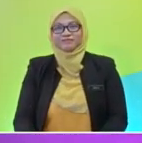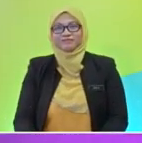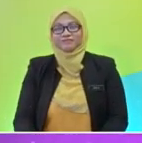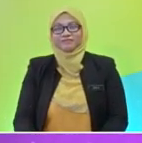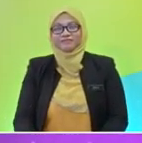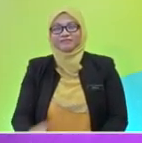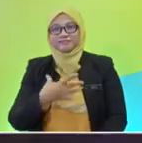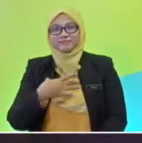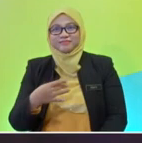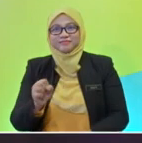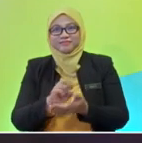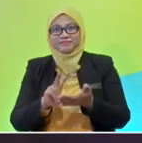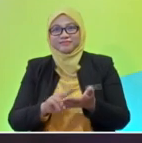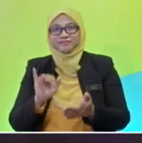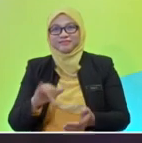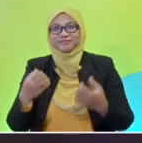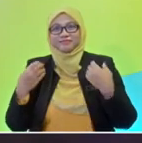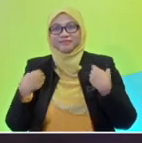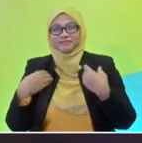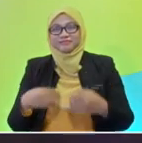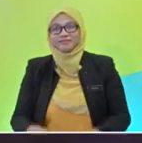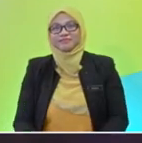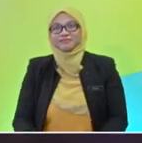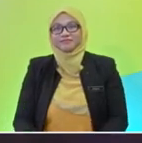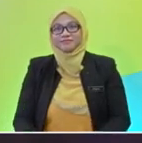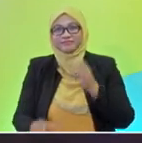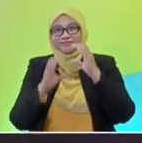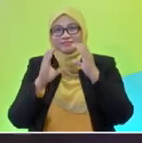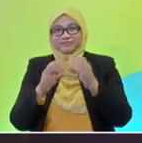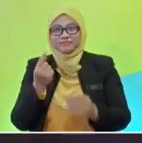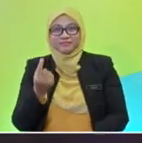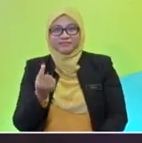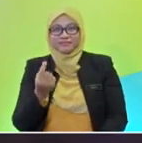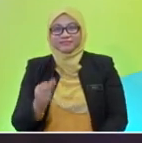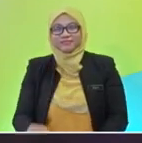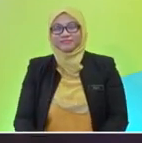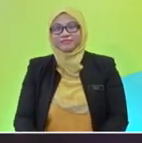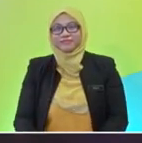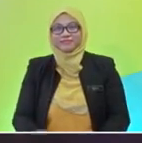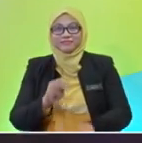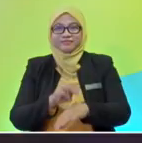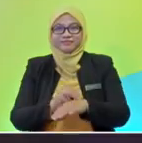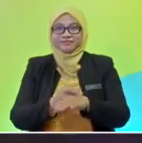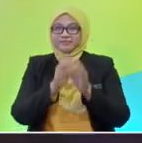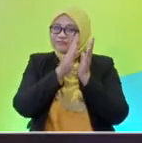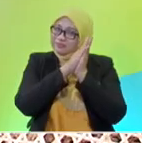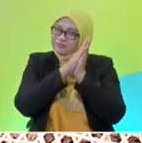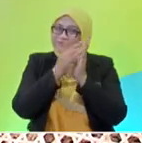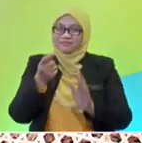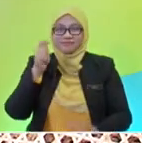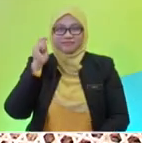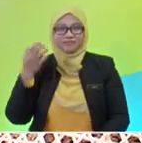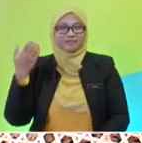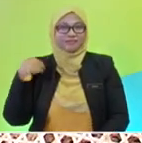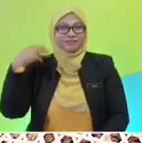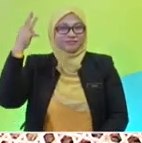ada di situ. Cikgu, saya nak cakap sikit ni sebenarnya. Tadi masa saya tidur tadi, saya ada mimpi lah